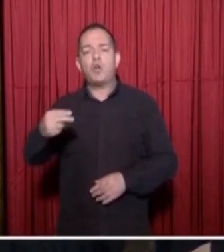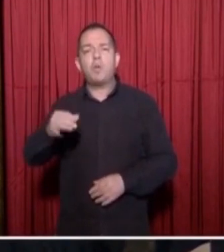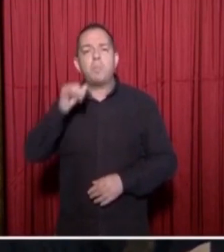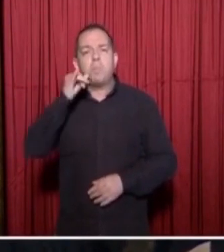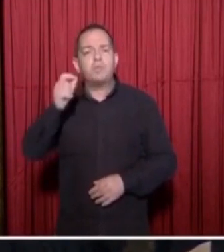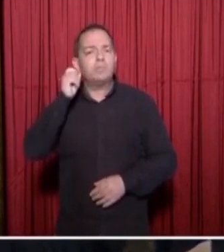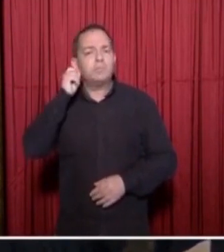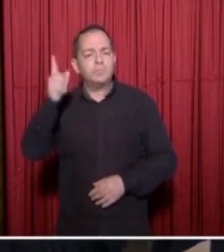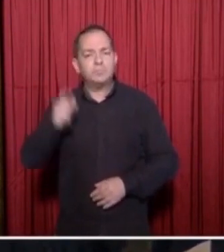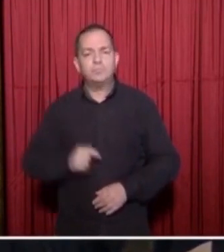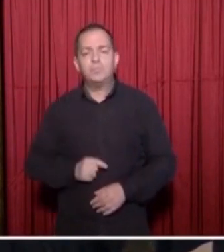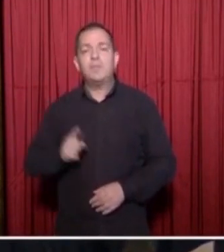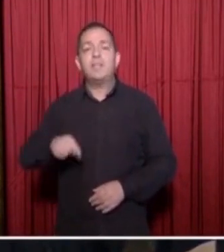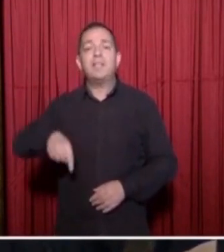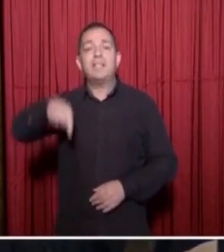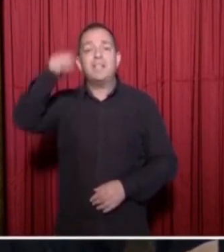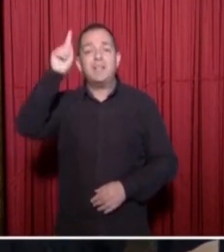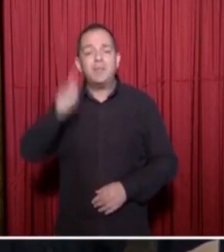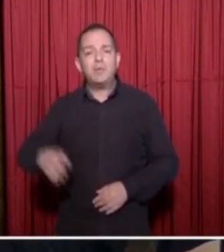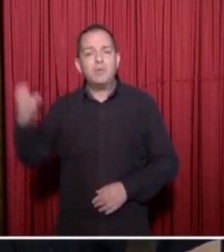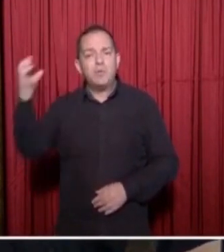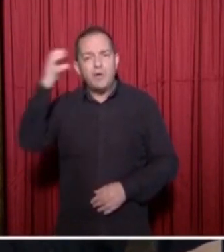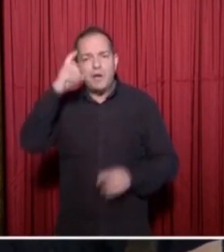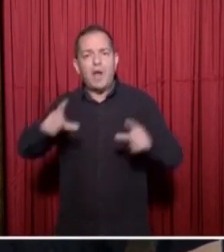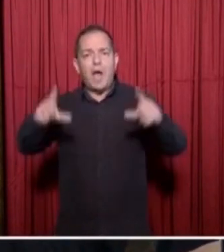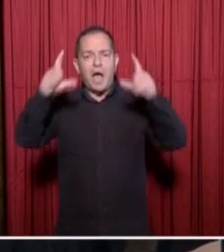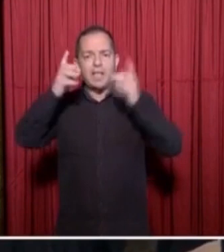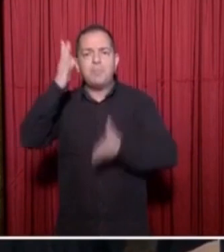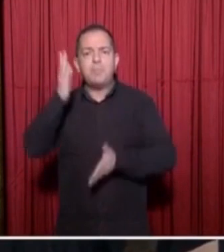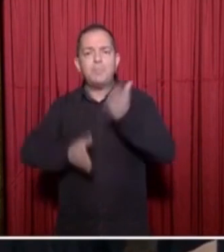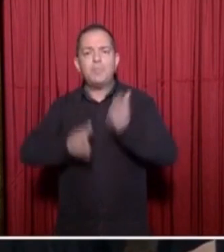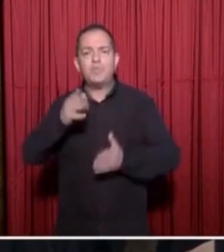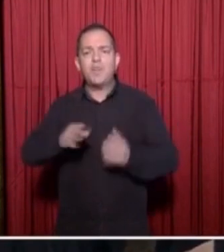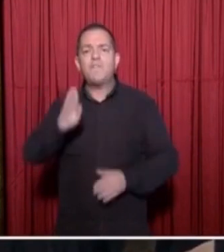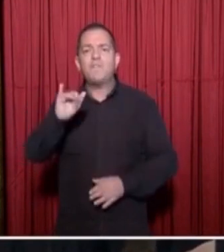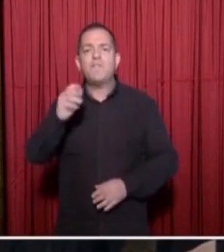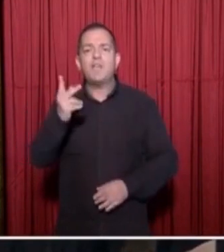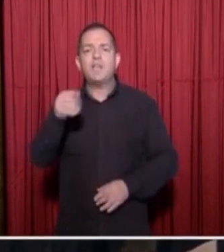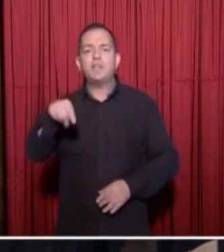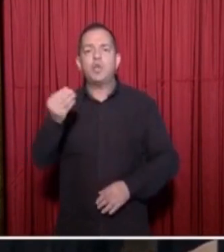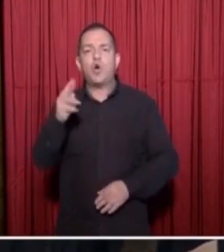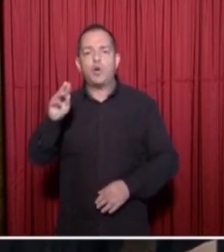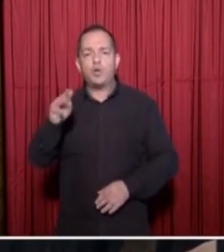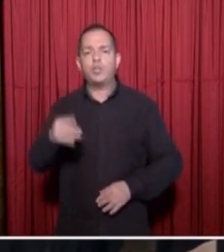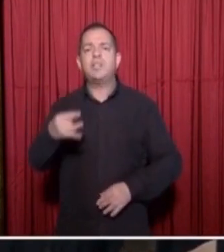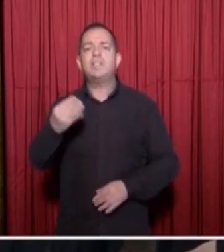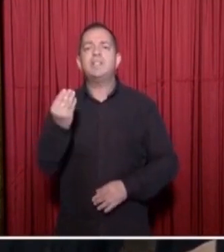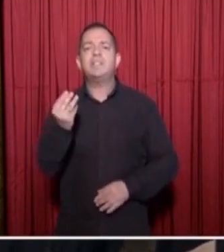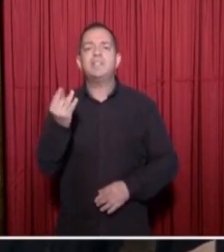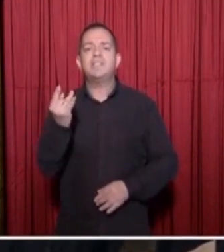αθυμός Αγίνο, τη αυτή ημέρα μνήμη των Αγίων Μαρτύρων, Βίκτορος, Ζωτικού,